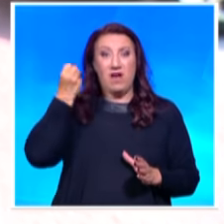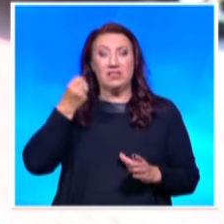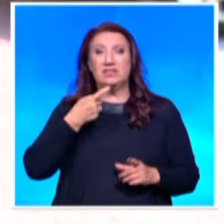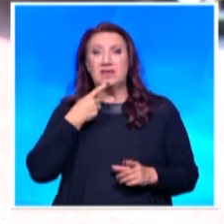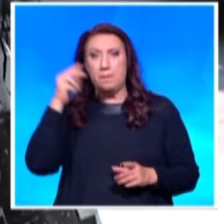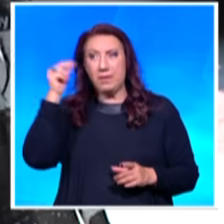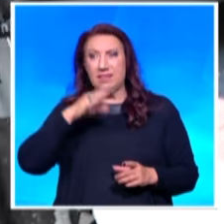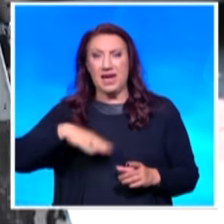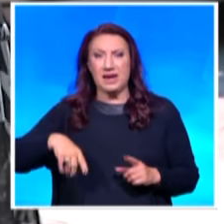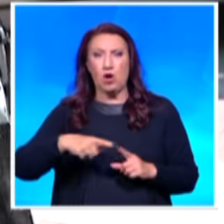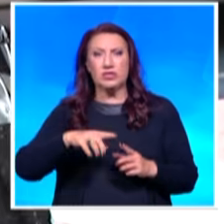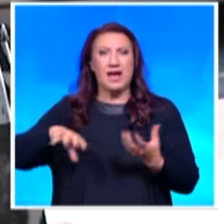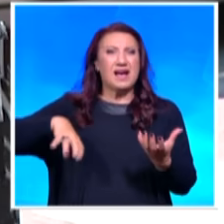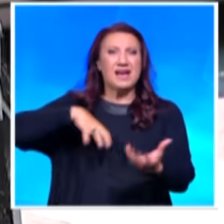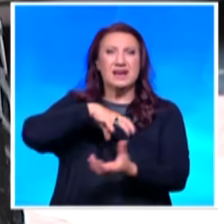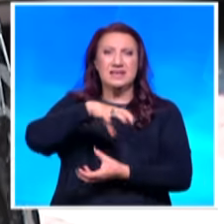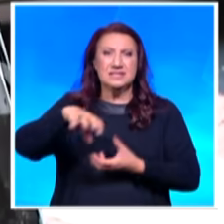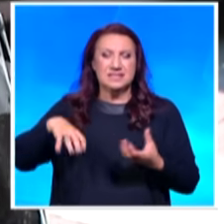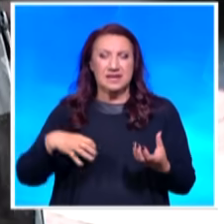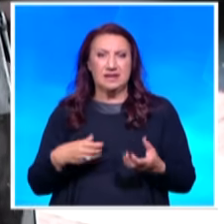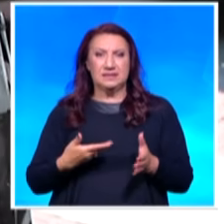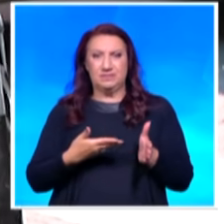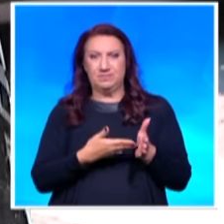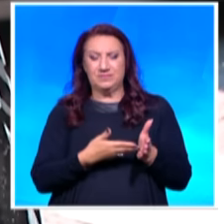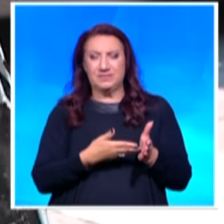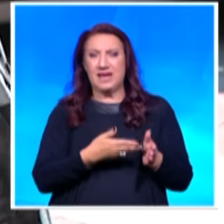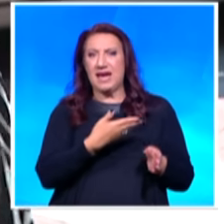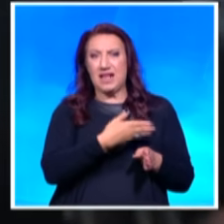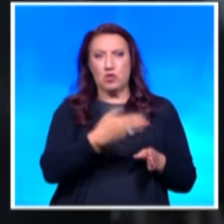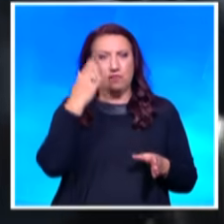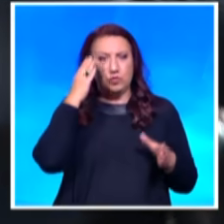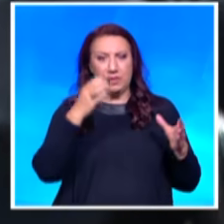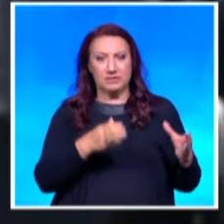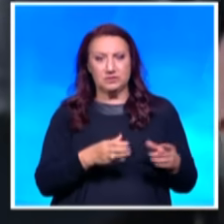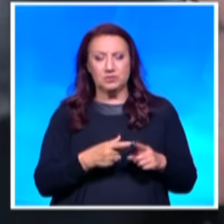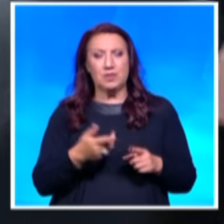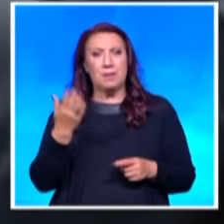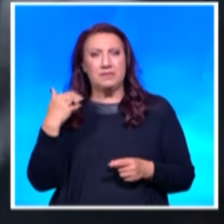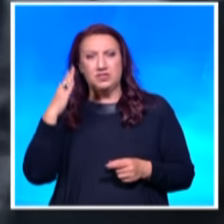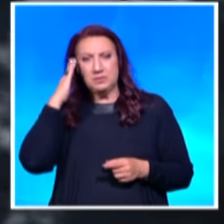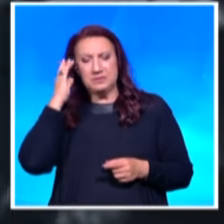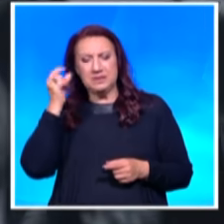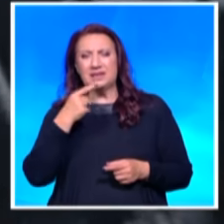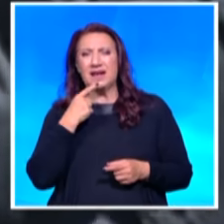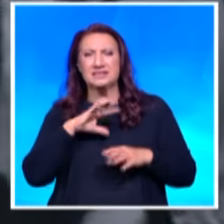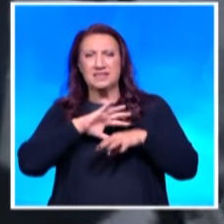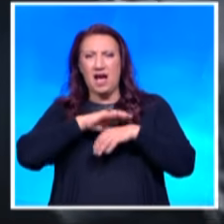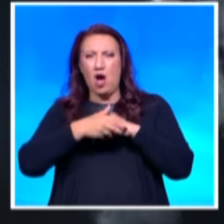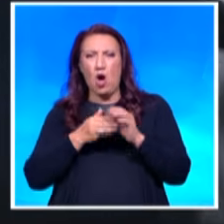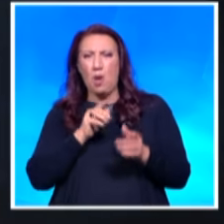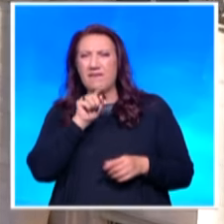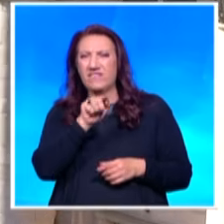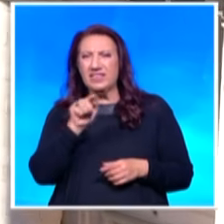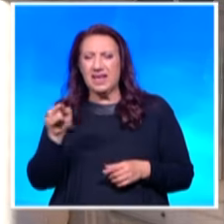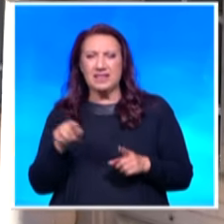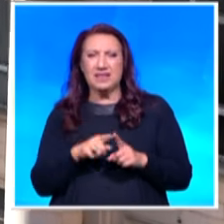редовни правителства. Бившият служебен премиер нарече всички обвинения опит за отклоняване на общественото внимание от важни